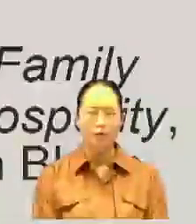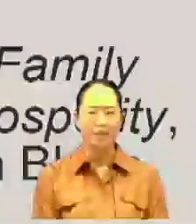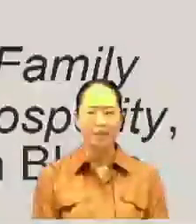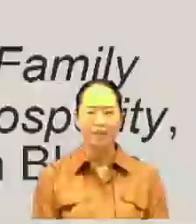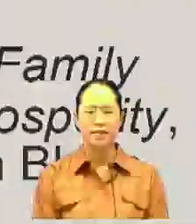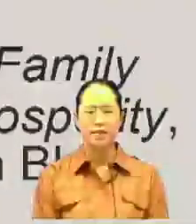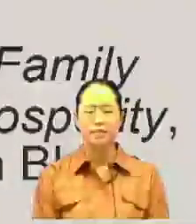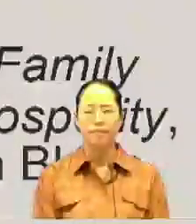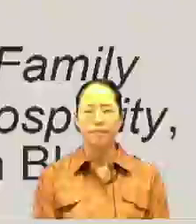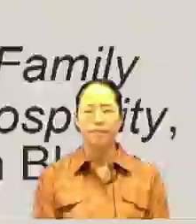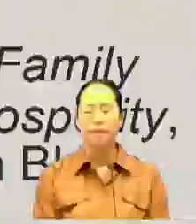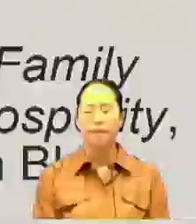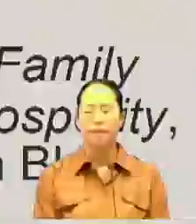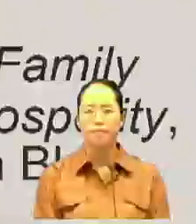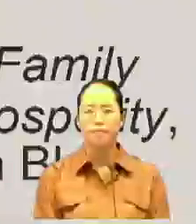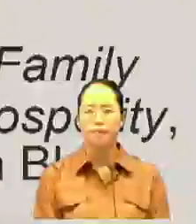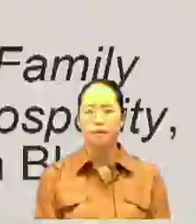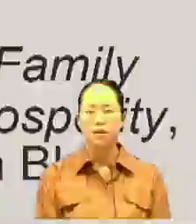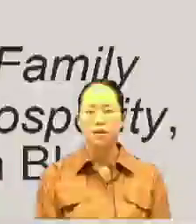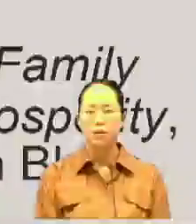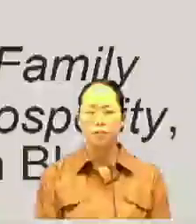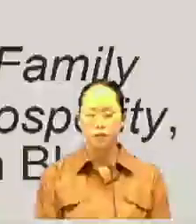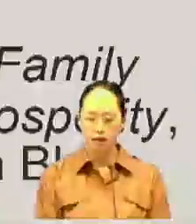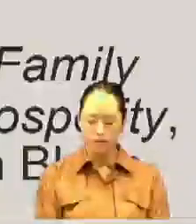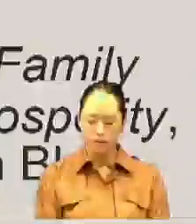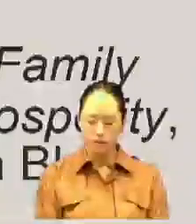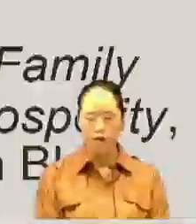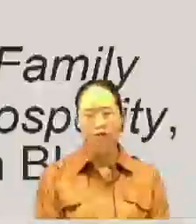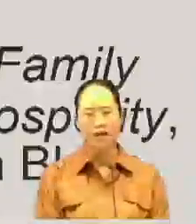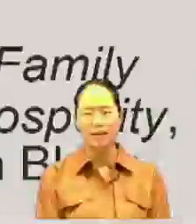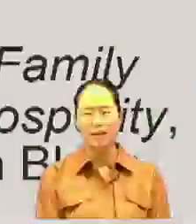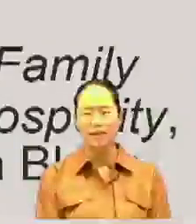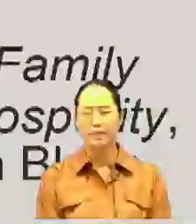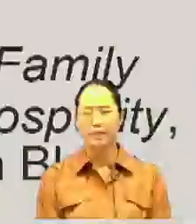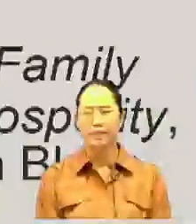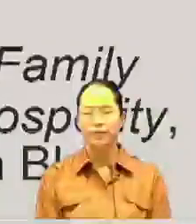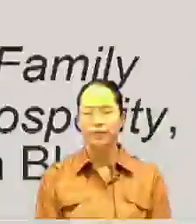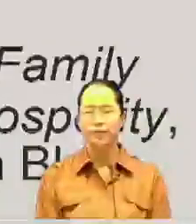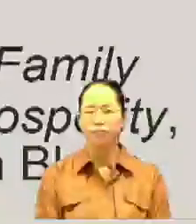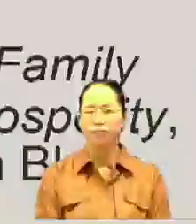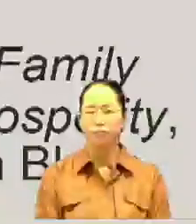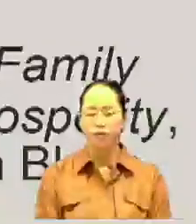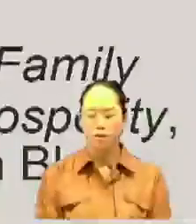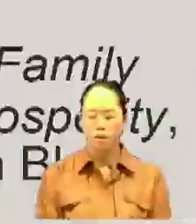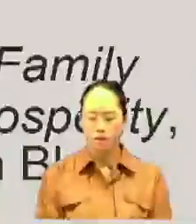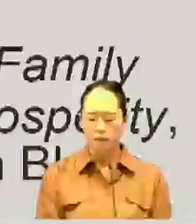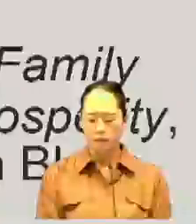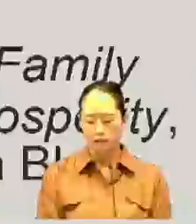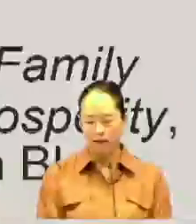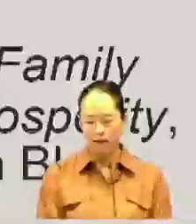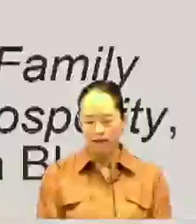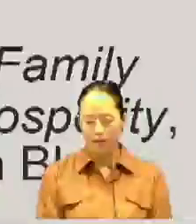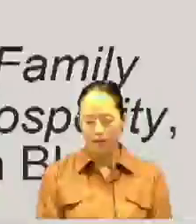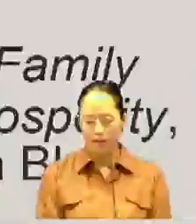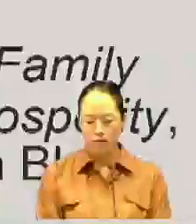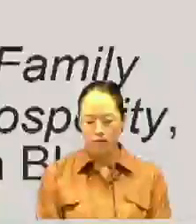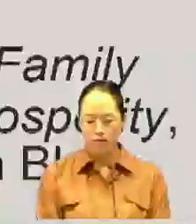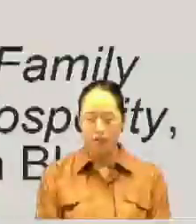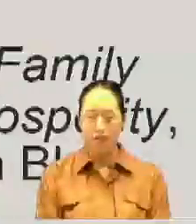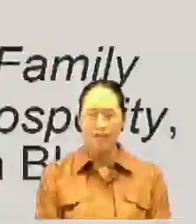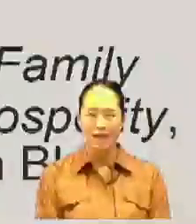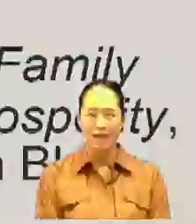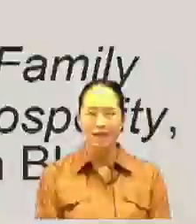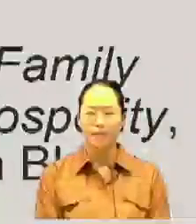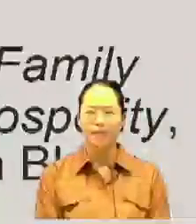最终呢神还是给你祝福的。他的十个孩子全都死了，所以他一定有很多